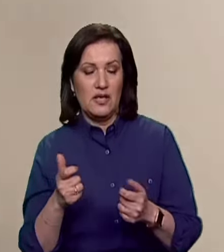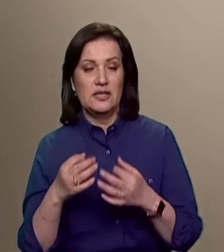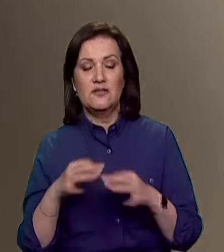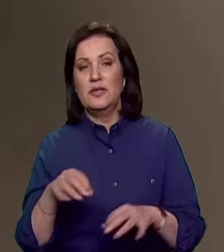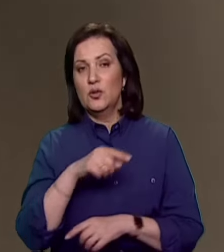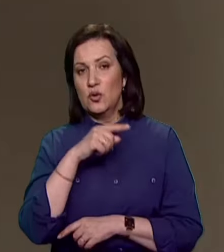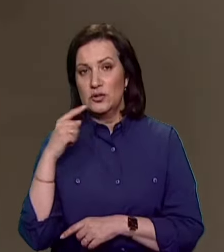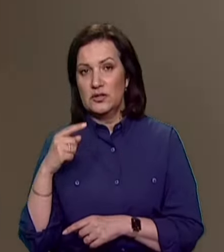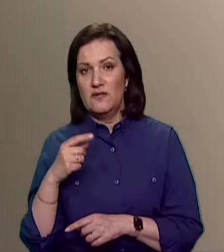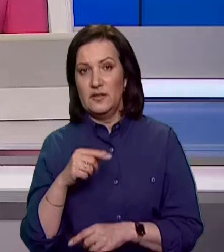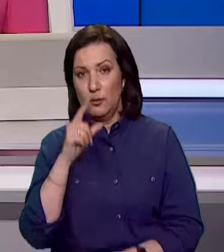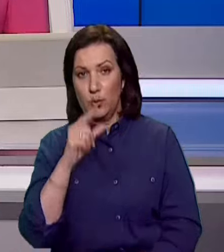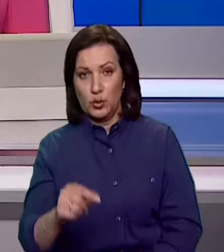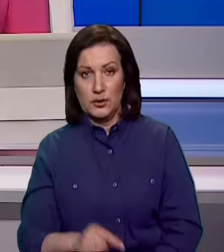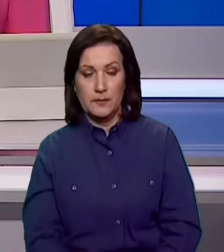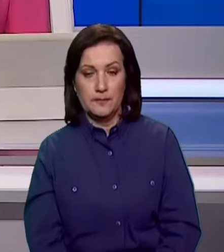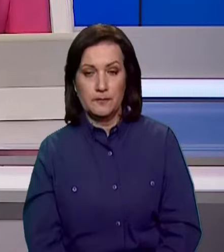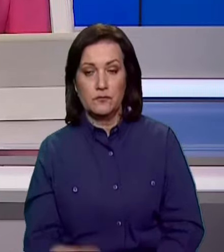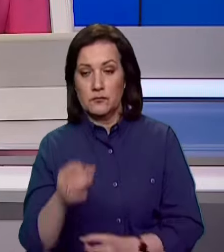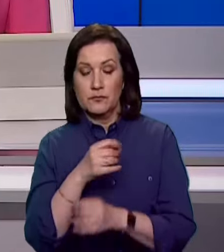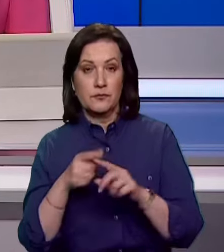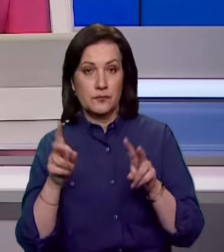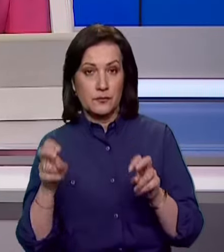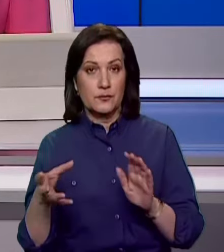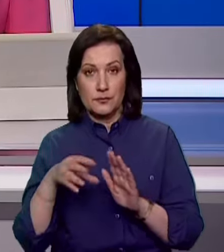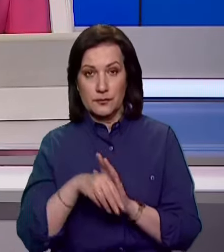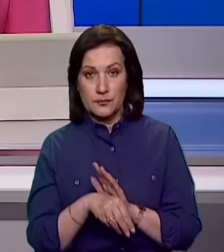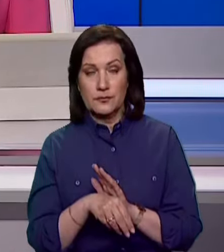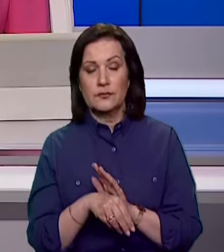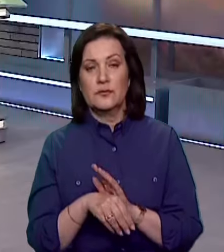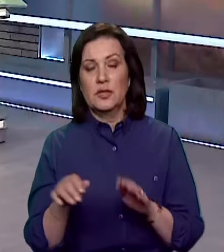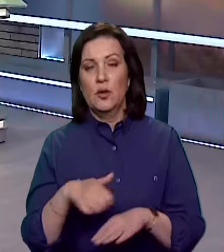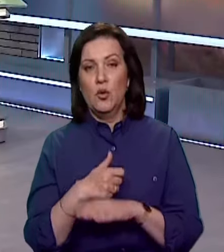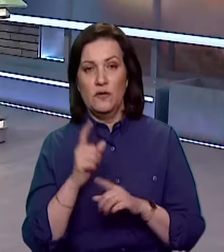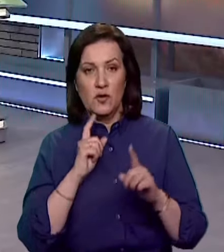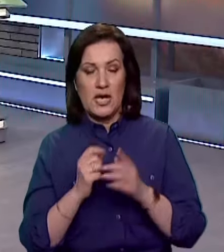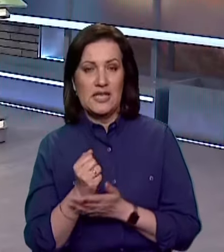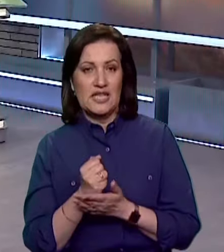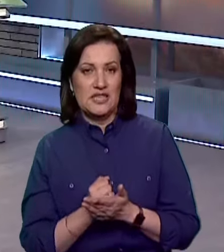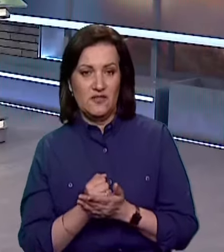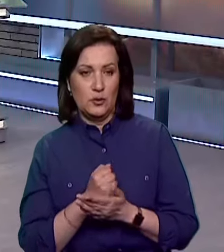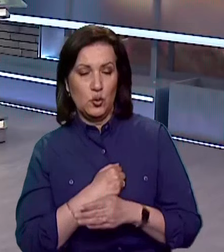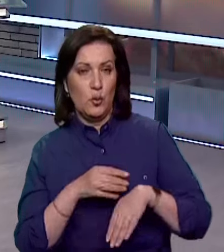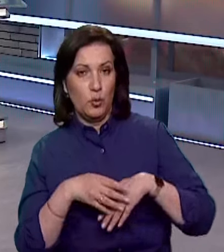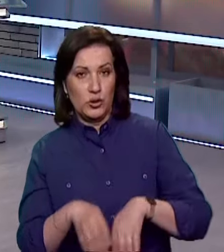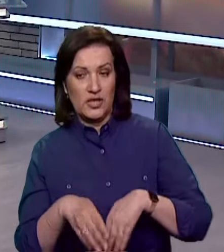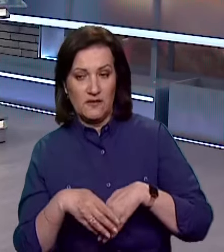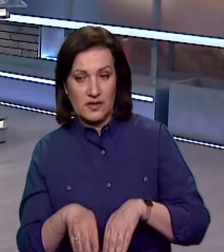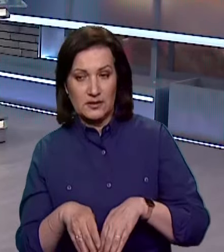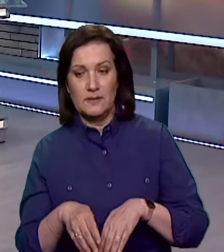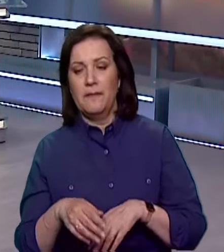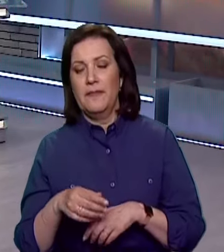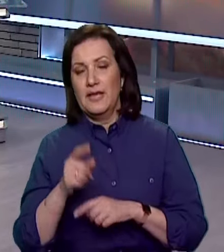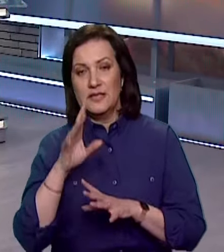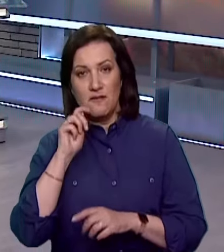звільнення Росії від Путіна. Обговоримо цю тему. Долучаємо Івана Тимошка, голову Ради резервістів сухопутних військ. Слава